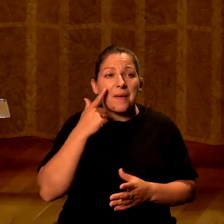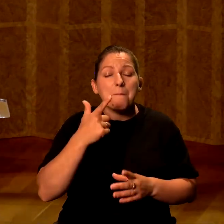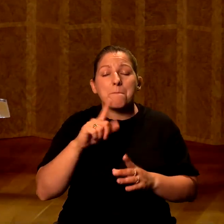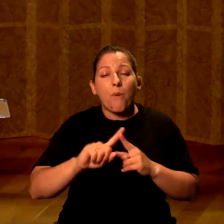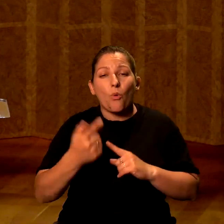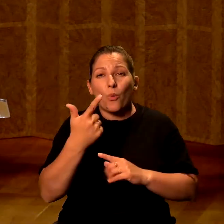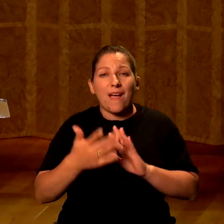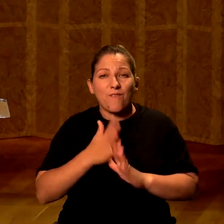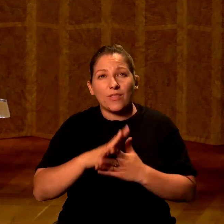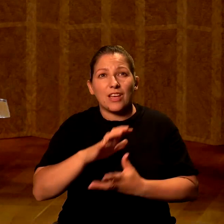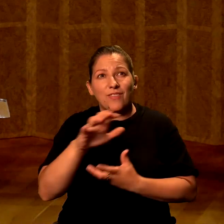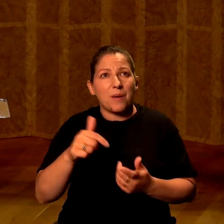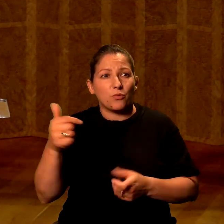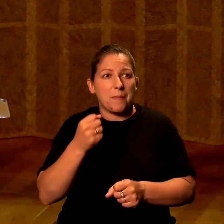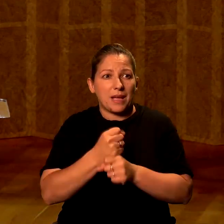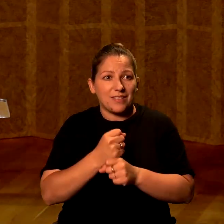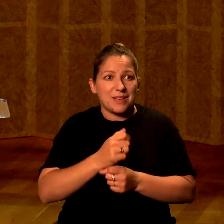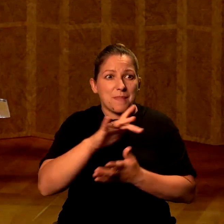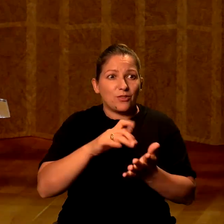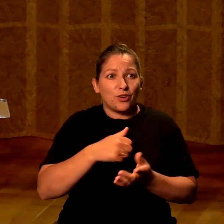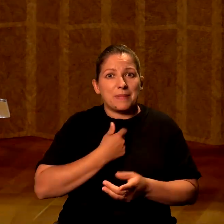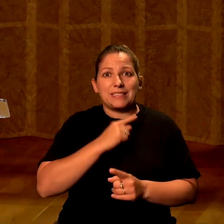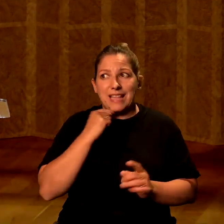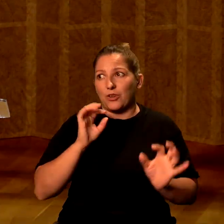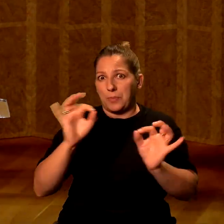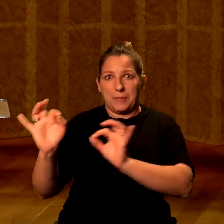musieliby pracować w tych placówkach, żeby starczyło.